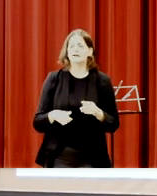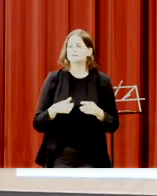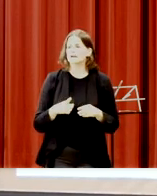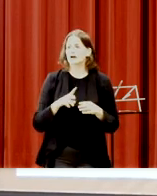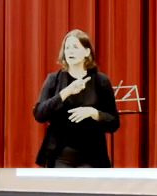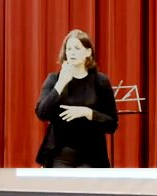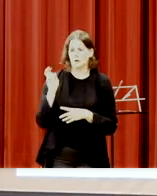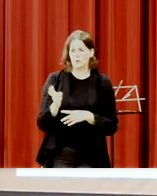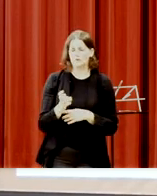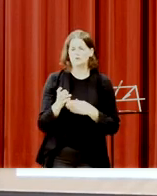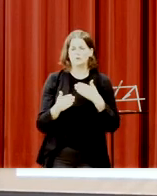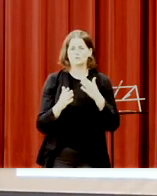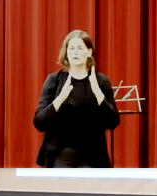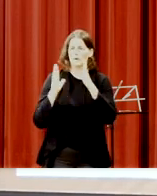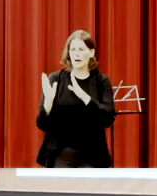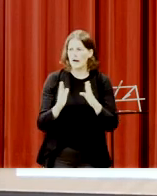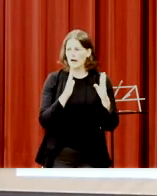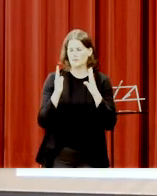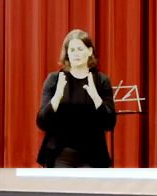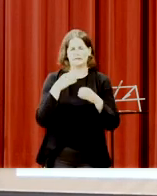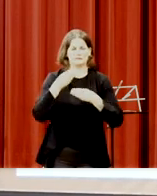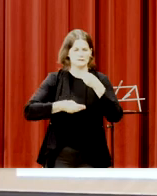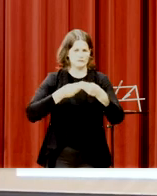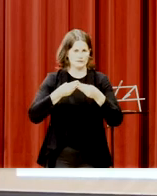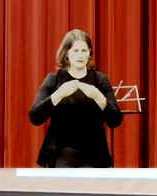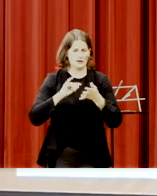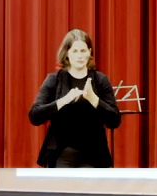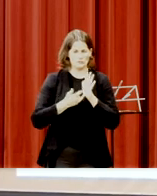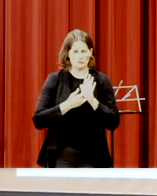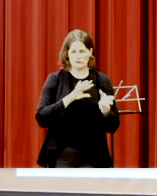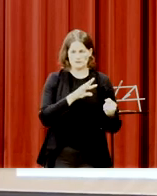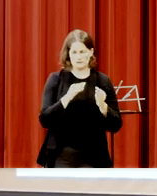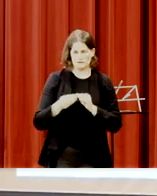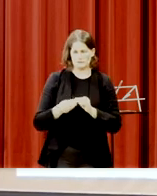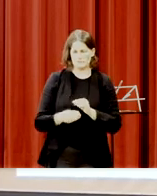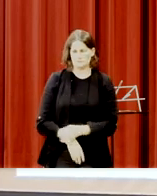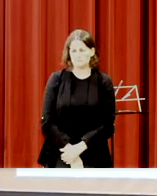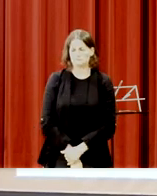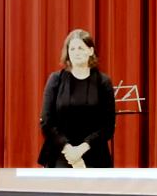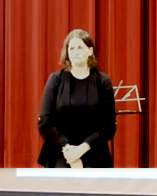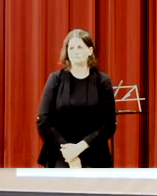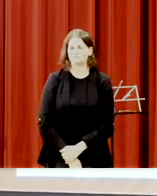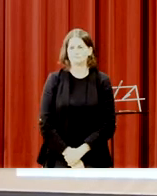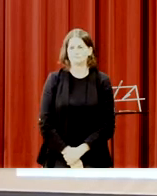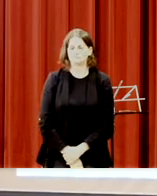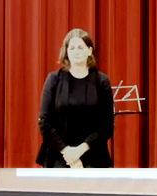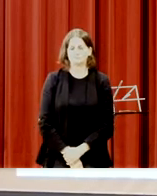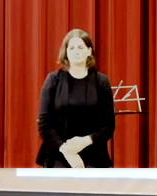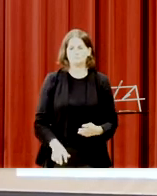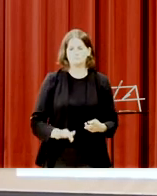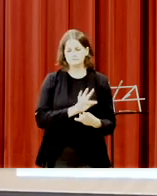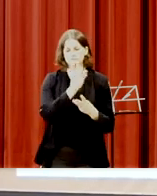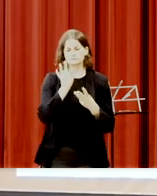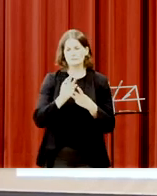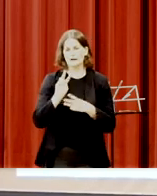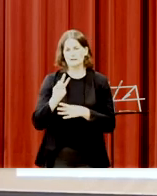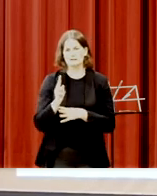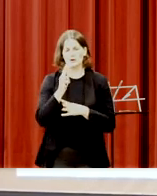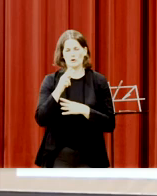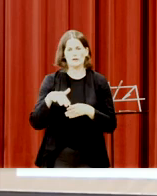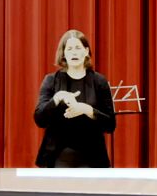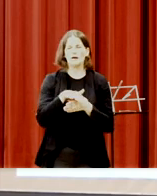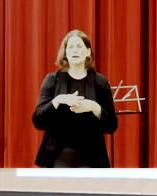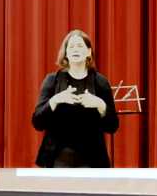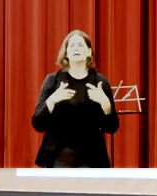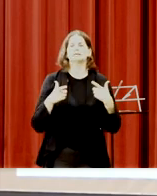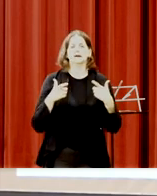Passo al segon àmbit, l'àmbit de planificació estratègica. En aquest curs continuarem desplegant els diferents